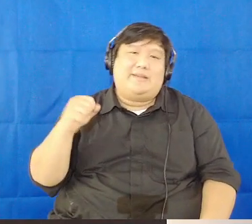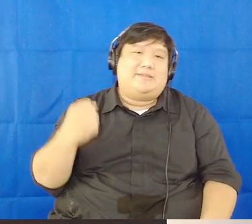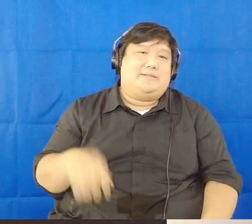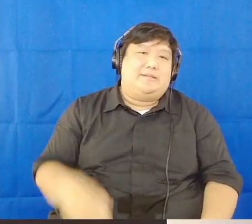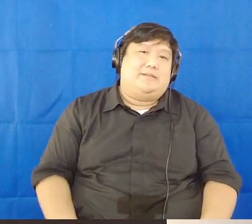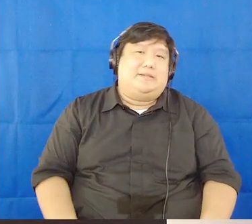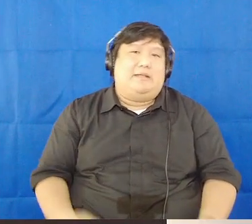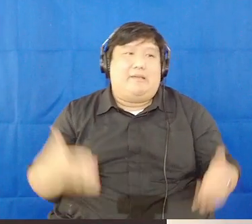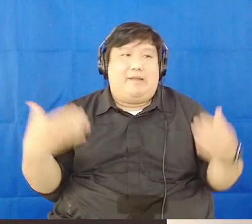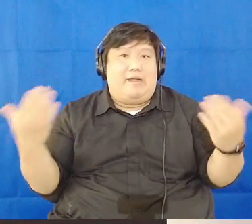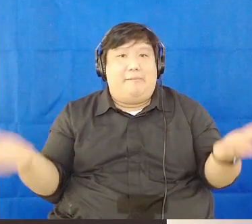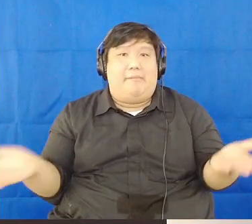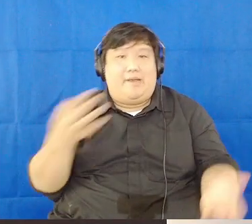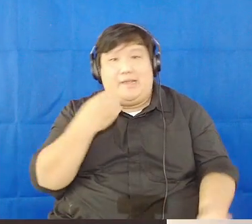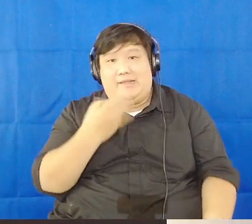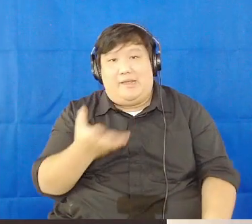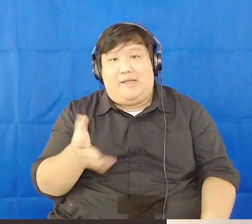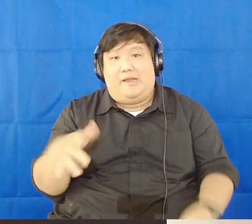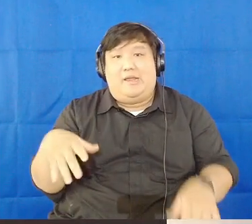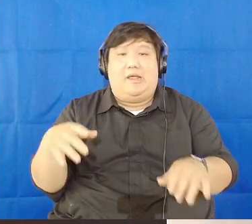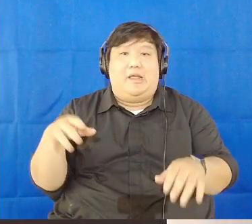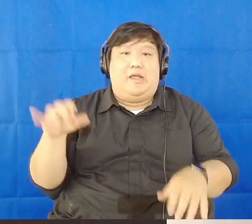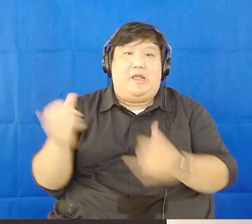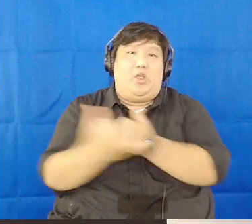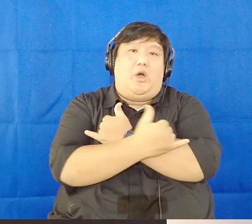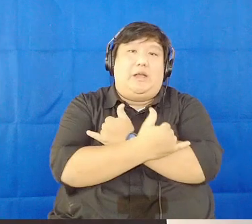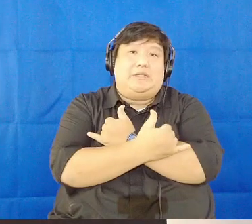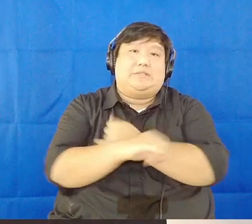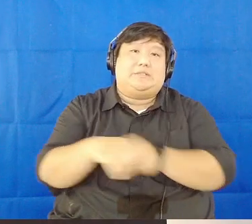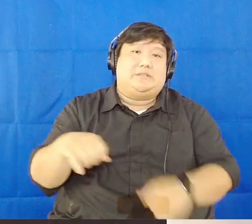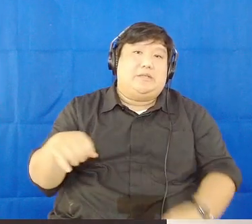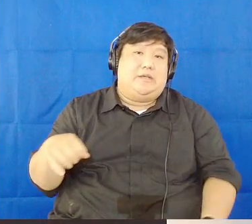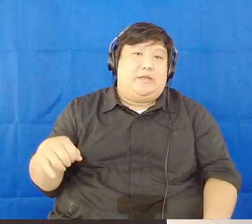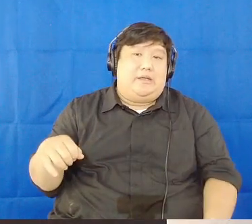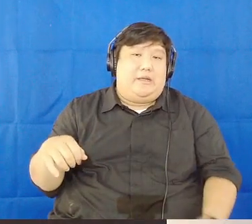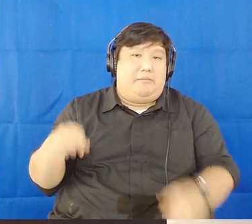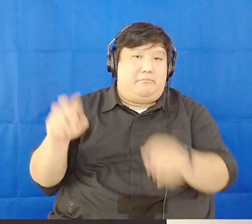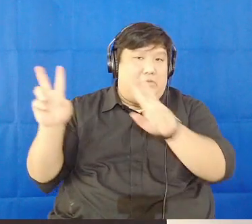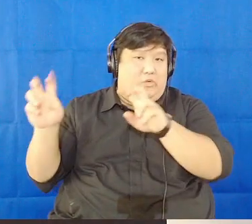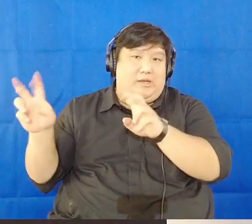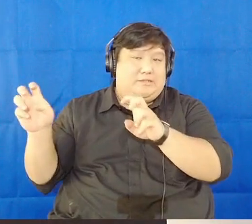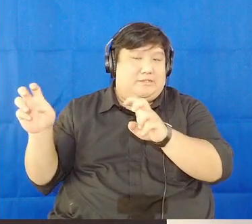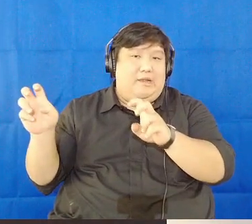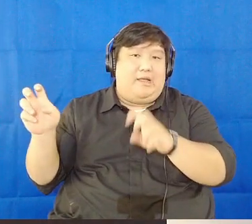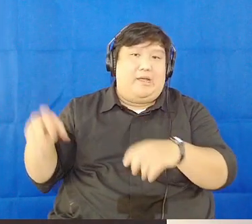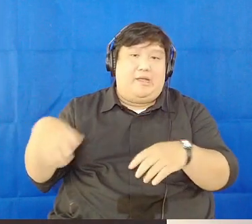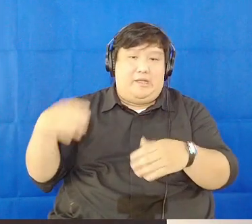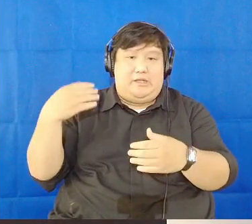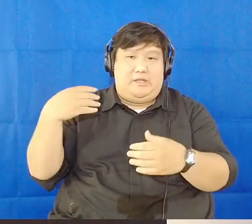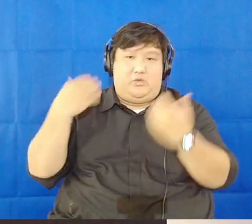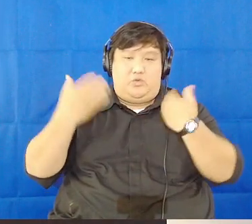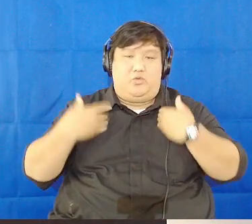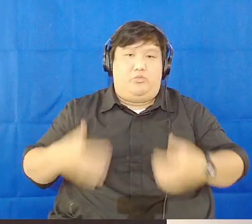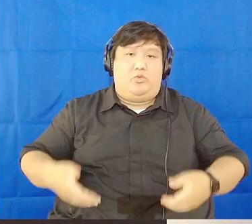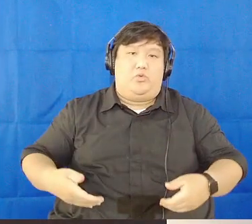dikatakan sebagai Yohanes juga menggunakan istilah tubuh dan darah? Saudara-saudari yang terkasih, dalam Injil